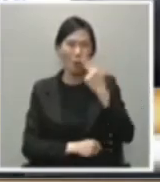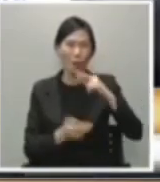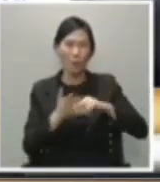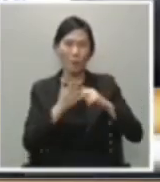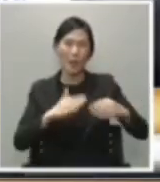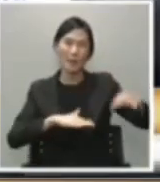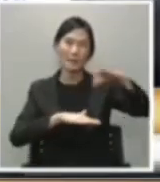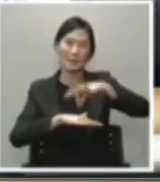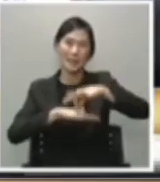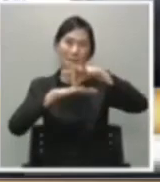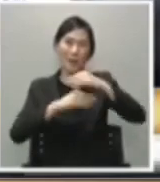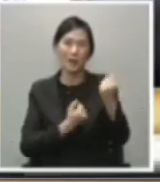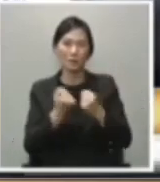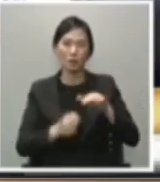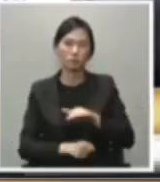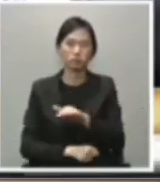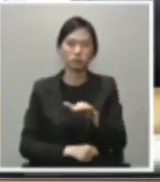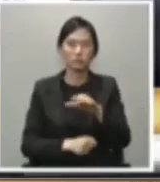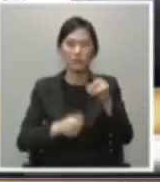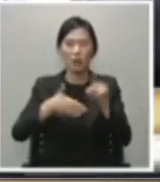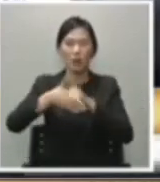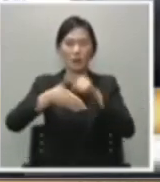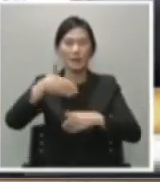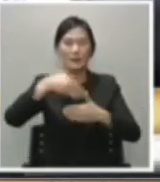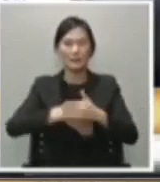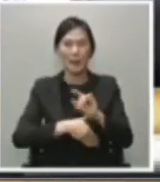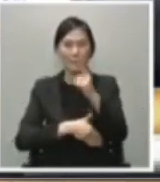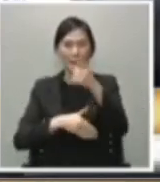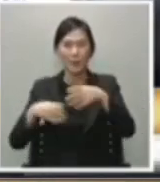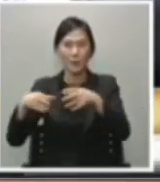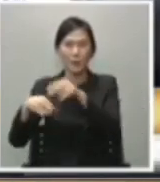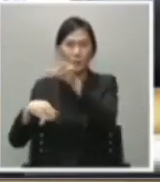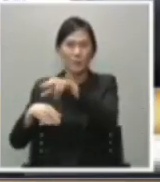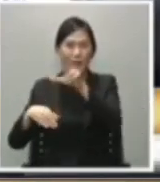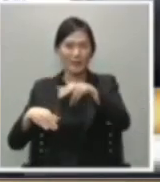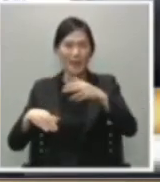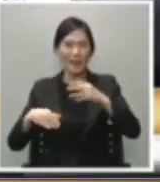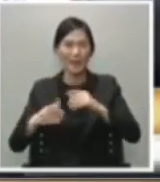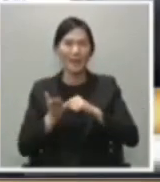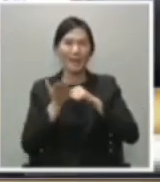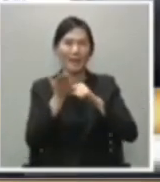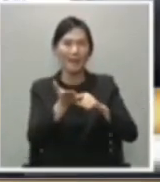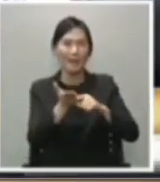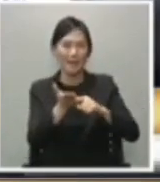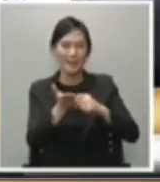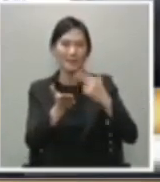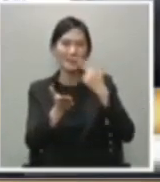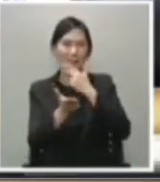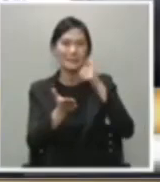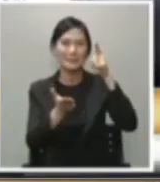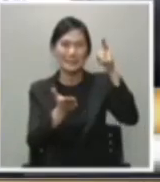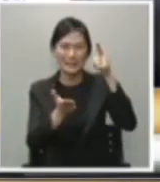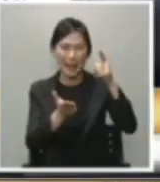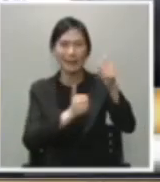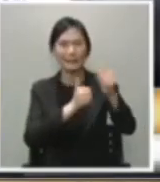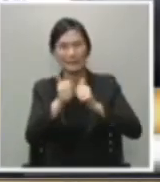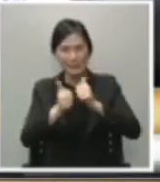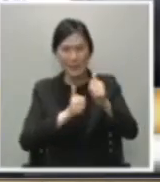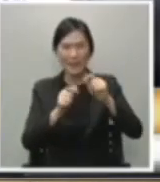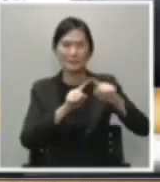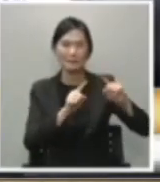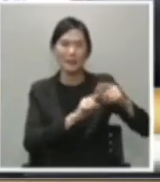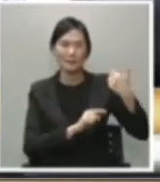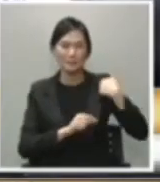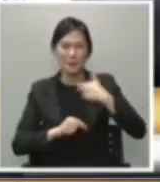ครับแล้วก็มาเลือกตั้งกันใหม่พรรคเพื่อไทยเสนอท่านยิ่งลักษณ์พรรคประชาธิปัตย์เสนอท่านอภิสิทธิ์แข่งขันกันพรรคเพื่อไท